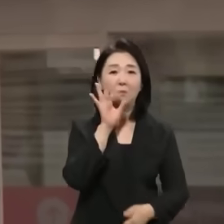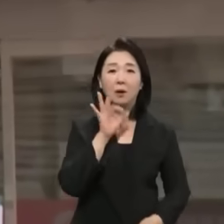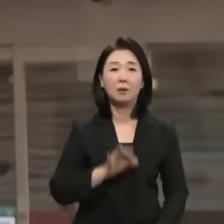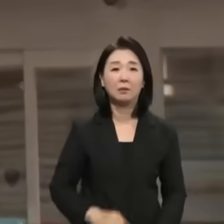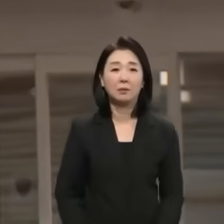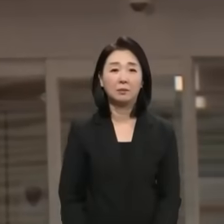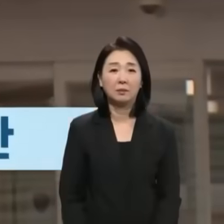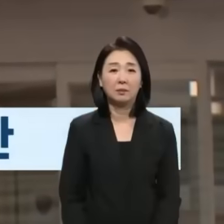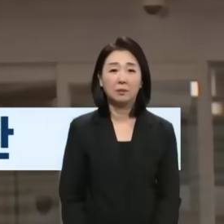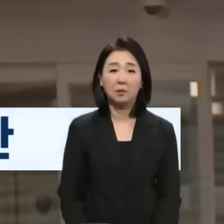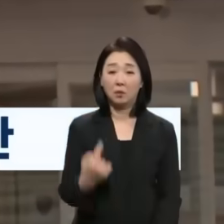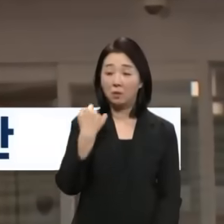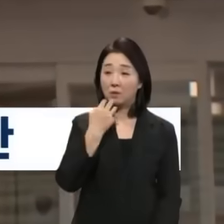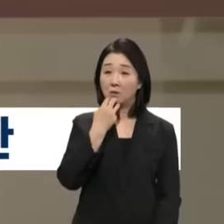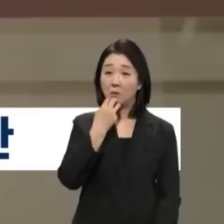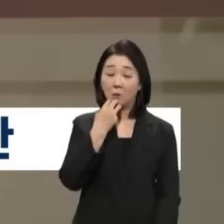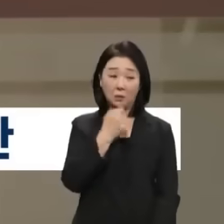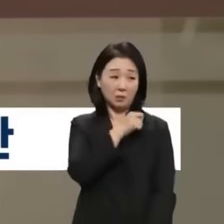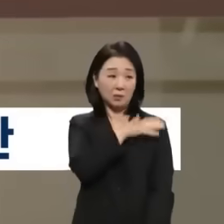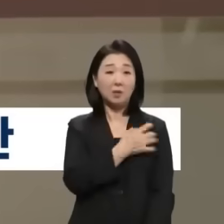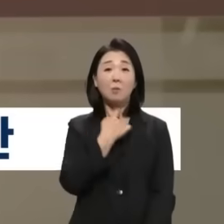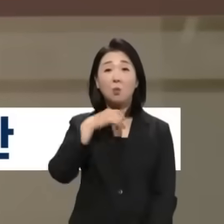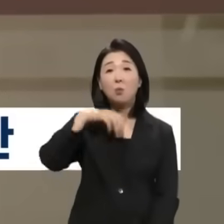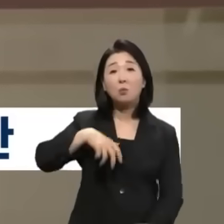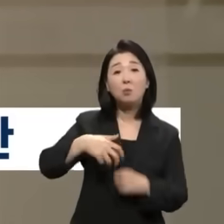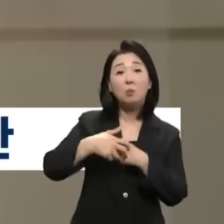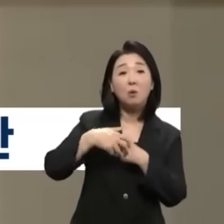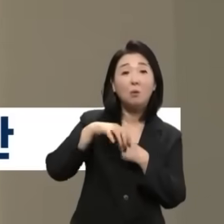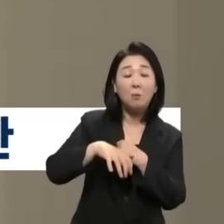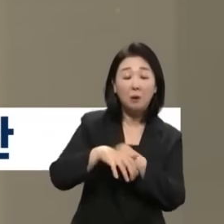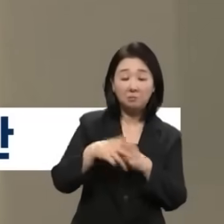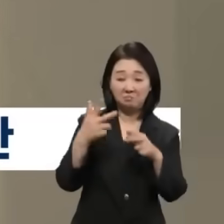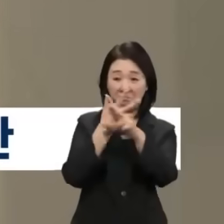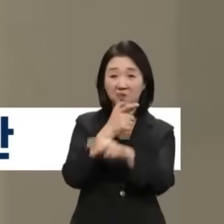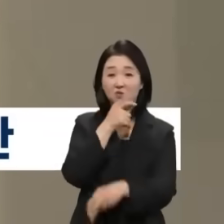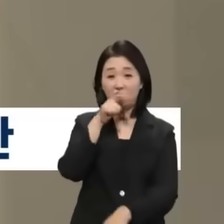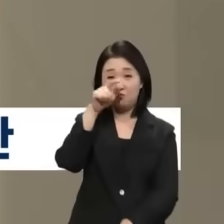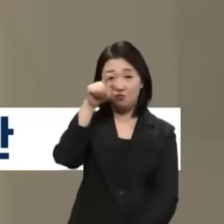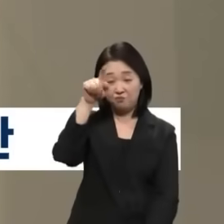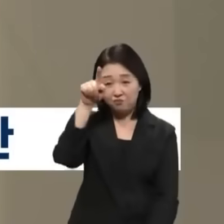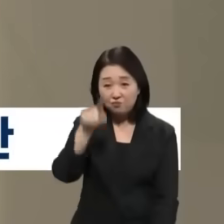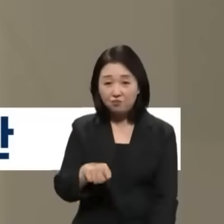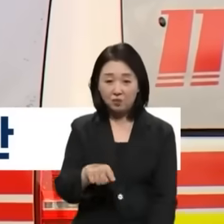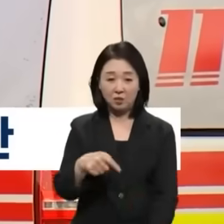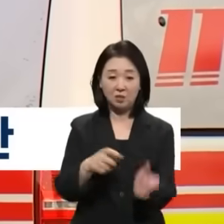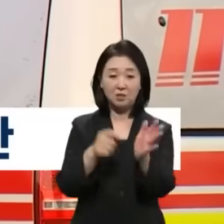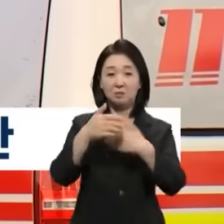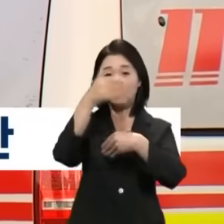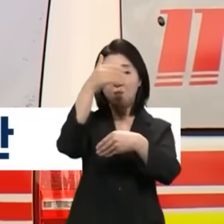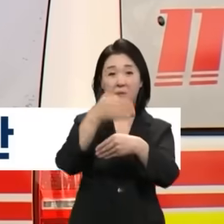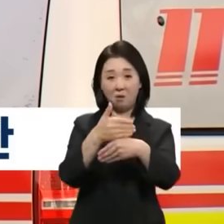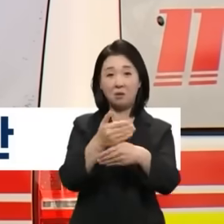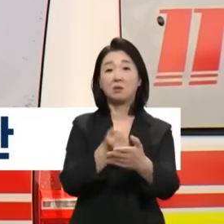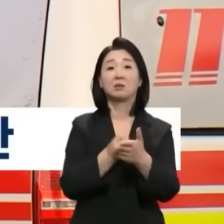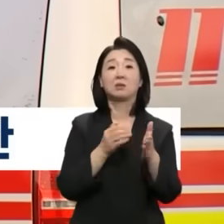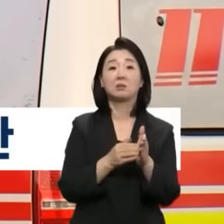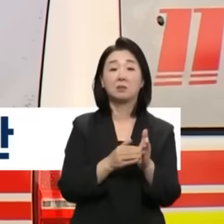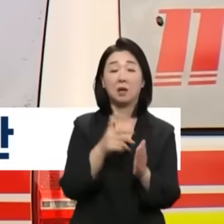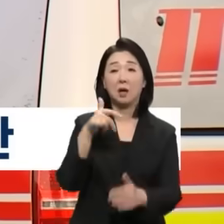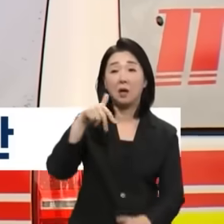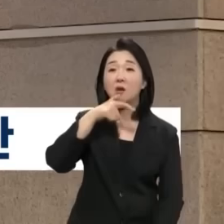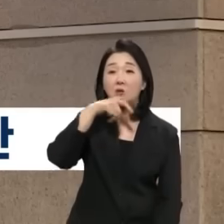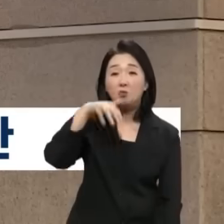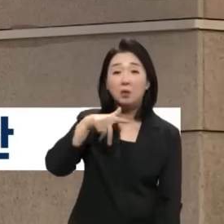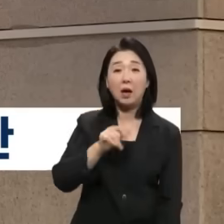보입니다 어제 서울 2대 목동 병원이 매주 수요일 응급 실문 닫기로 했습니다 아주대 병원은 오늘부터